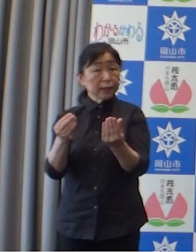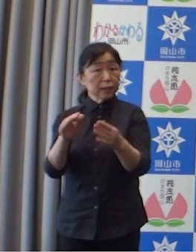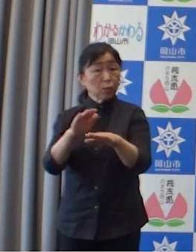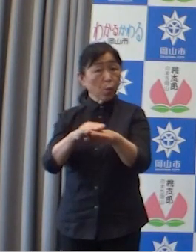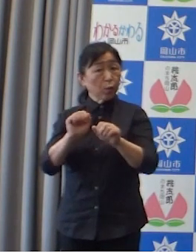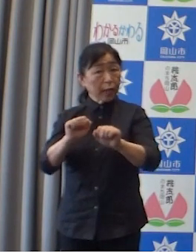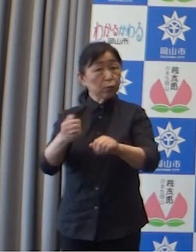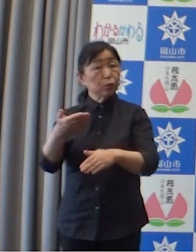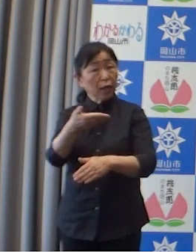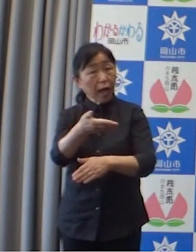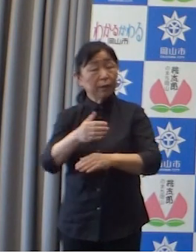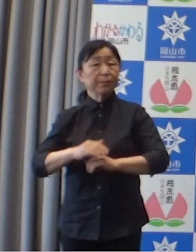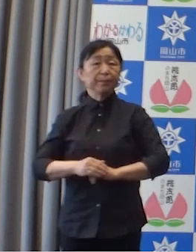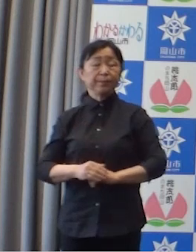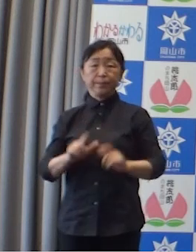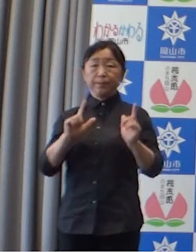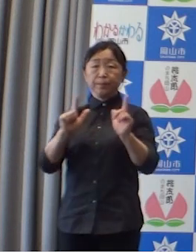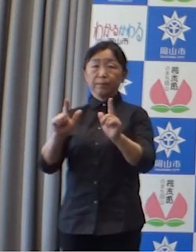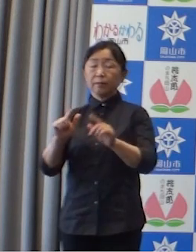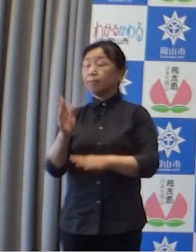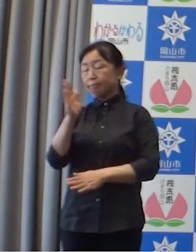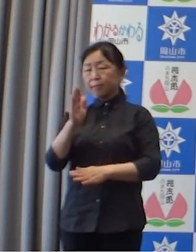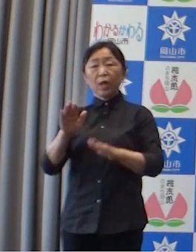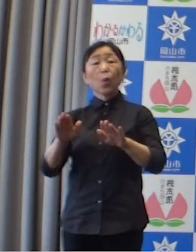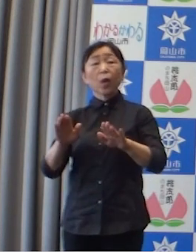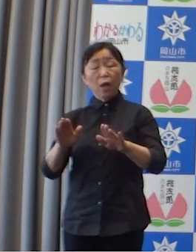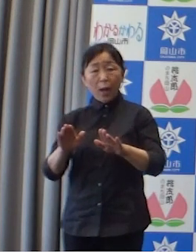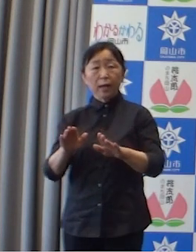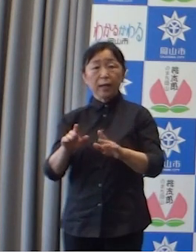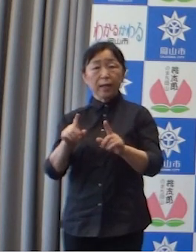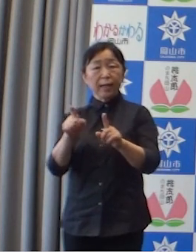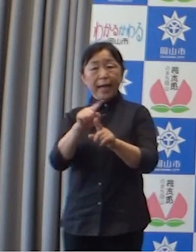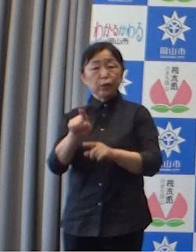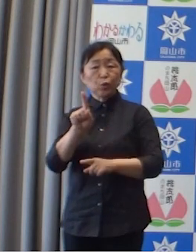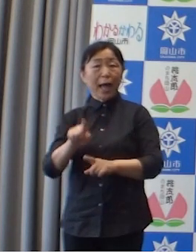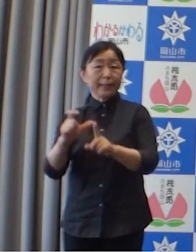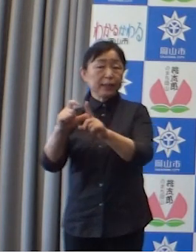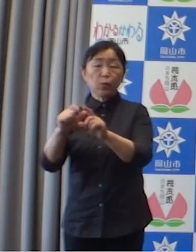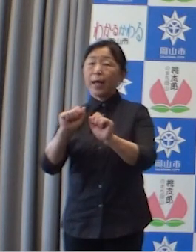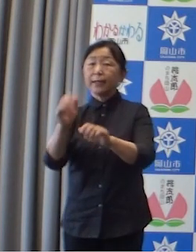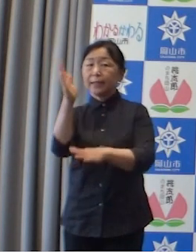でいくんですか？ SID は今回は使いません。